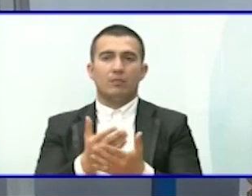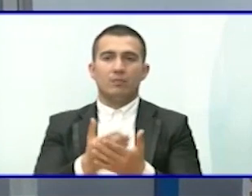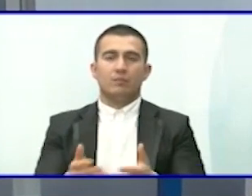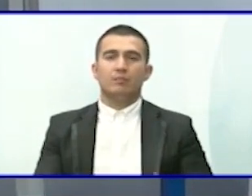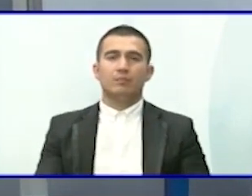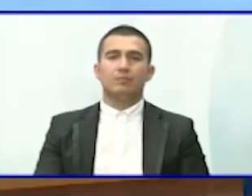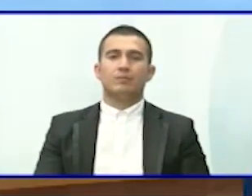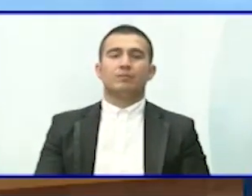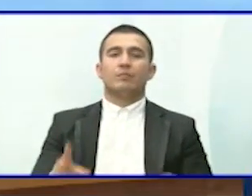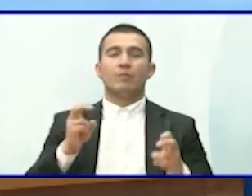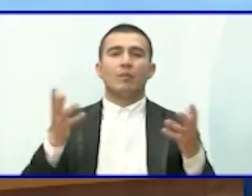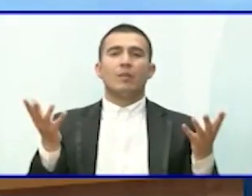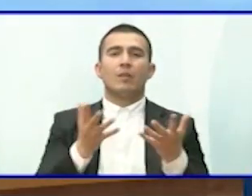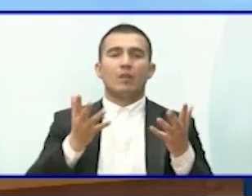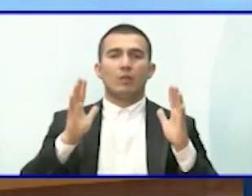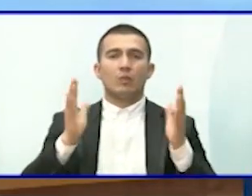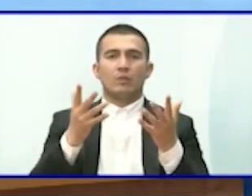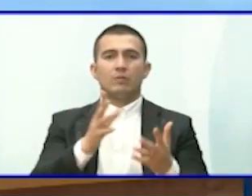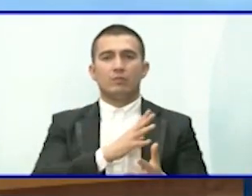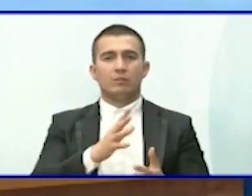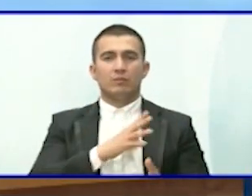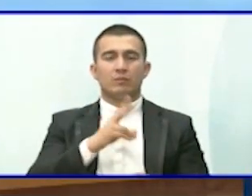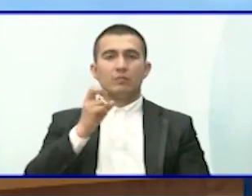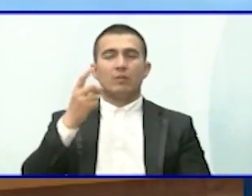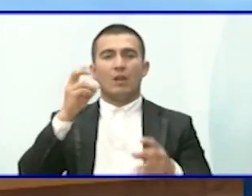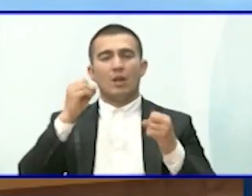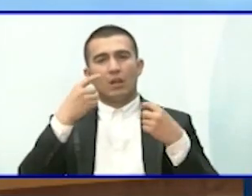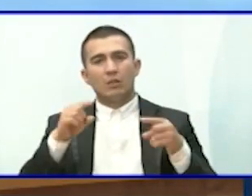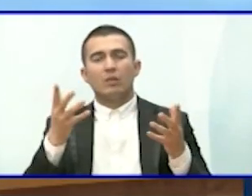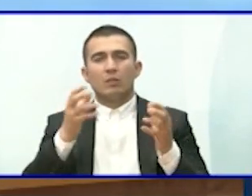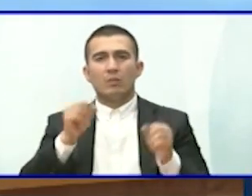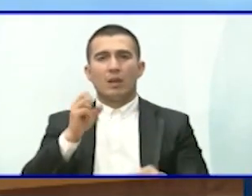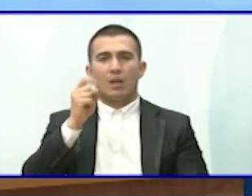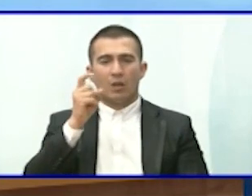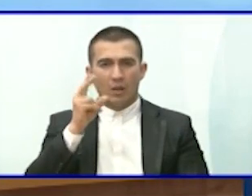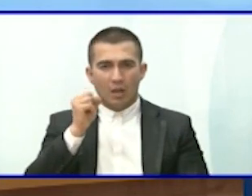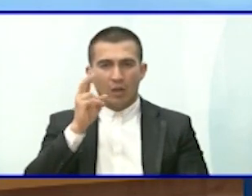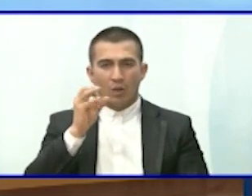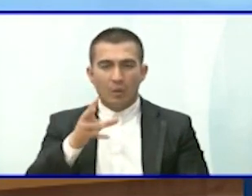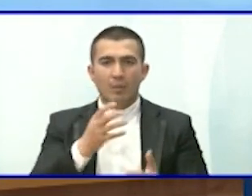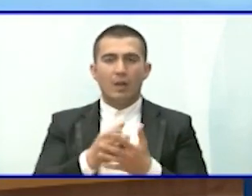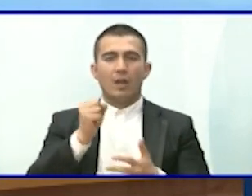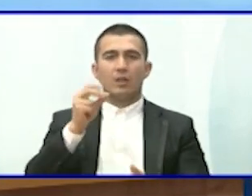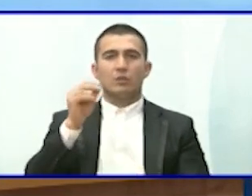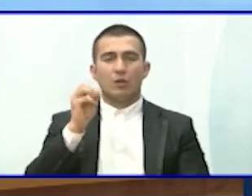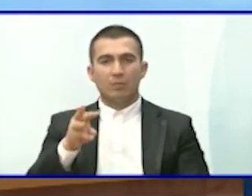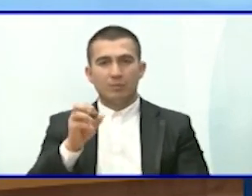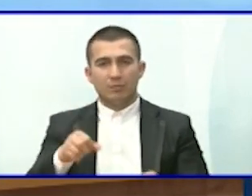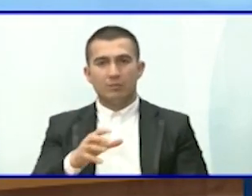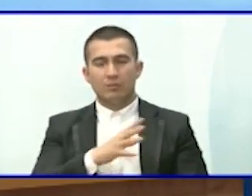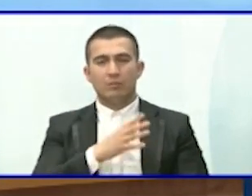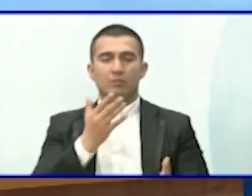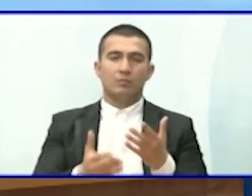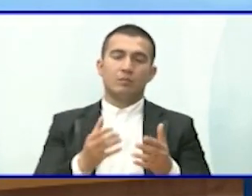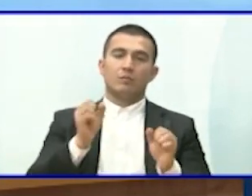в каких случаях мы задаем вопрос а.к. в каких случаях о чем если